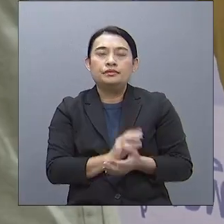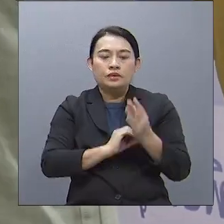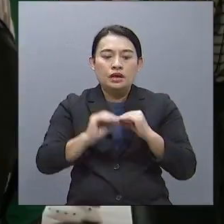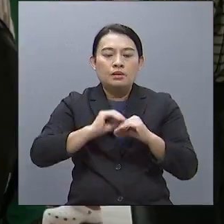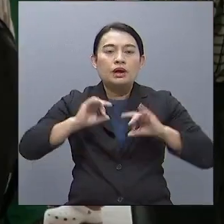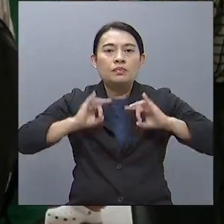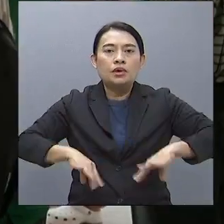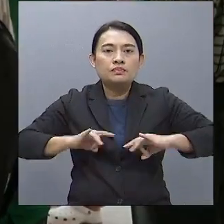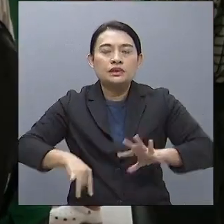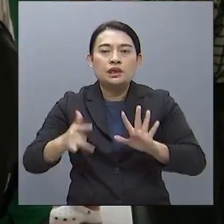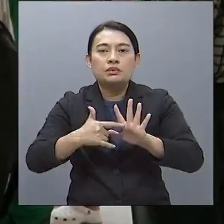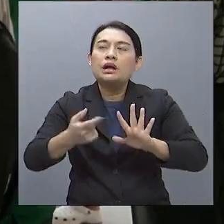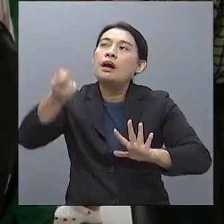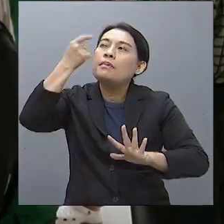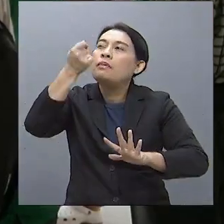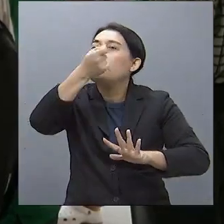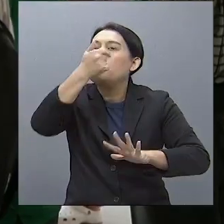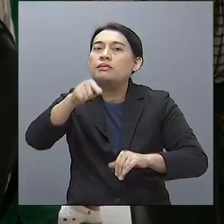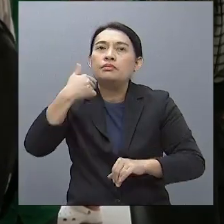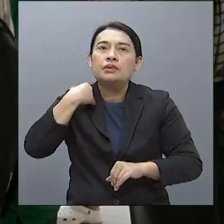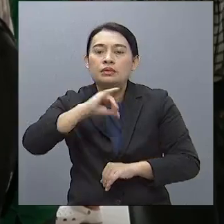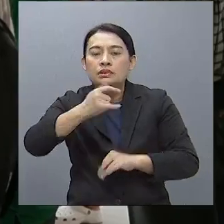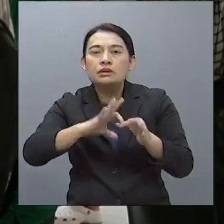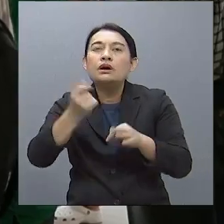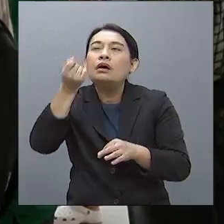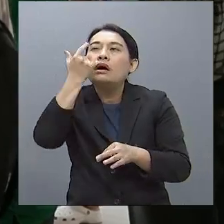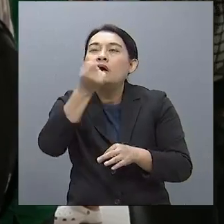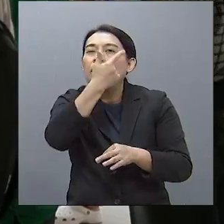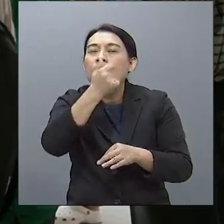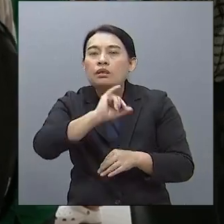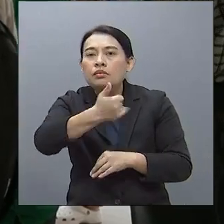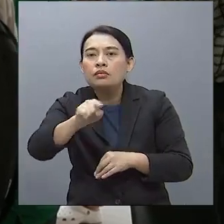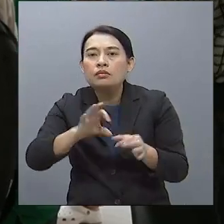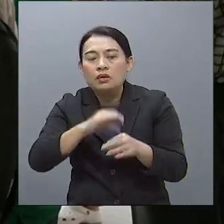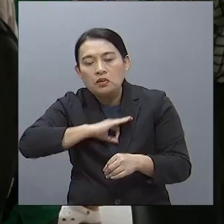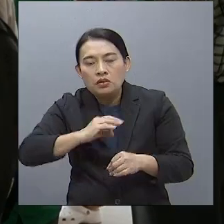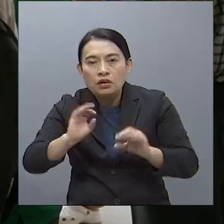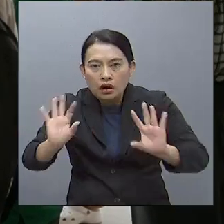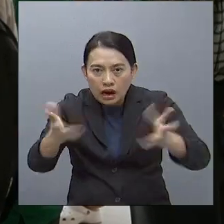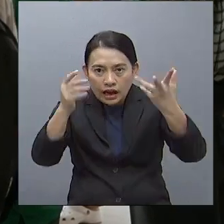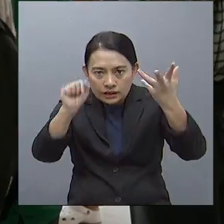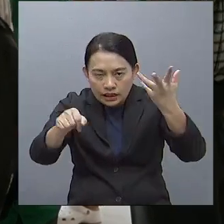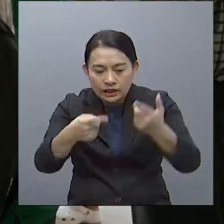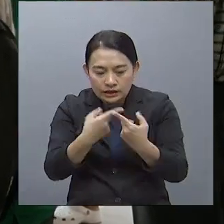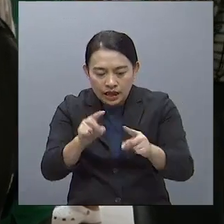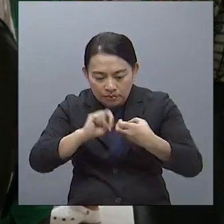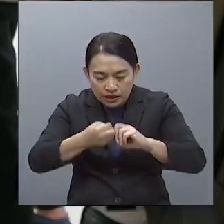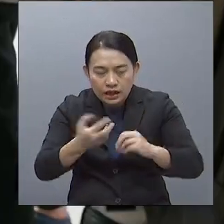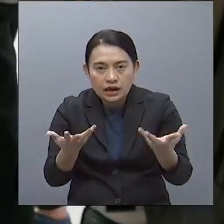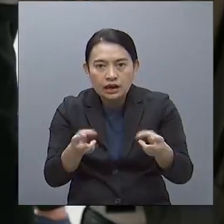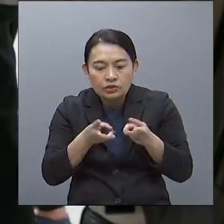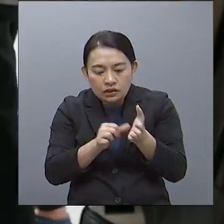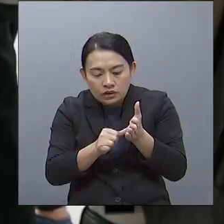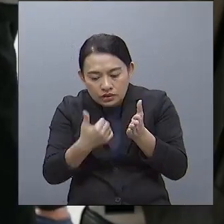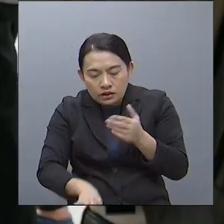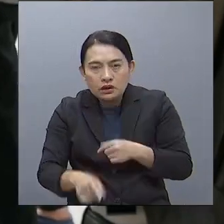ครับเพราะว่ายาหยอดเนี่ยบางอย่างบางชนิดเป็นสเตียรอยด ์ พอหยอดไปเนี่ยนะฮะมันทำให้อาการหายก็จริงแต่ปัญหานั้นมันยังไม่ถูกแก้นะครับดังนั้นมี